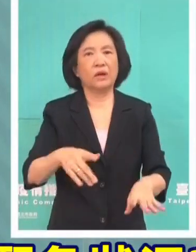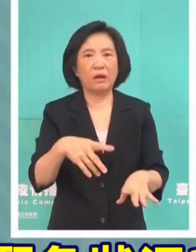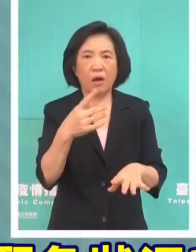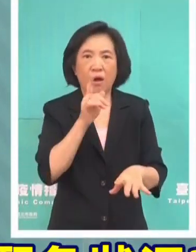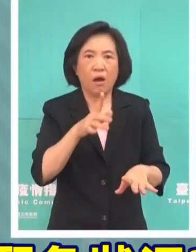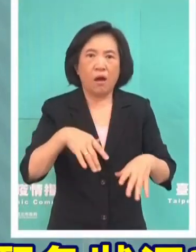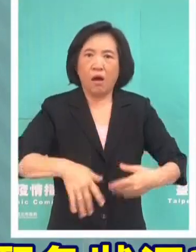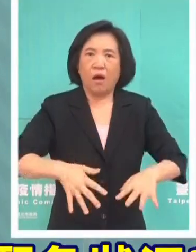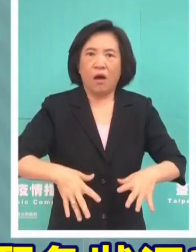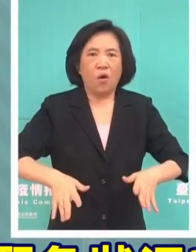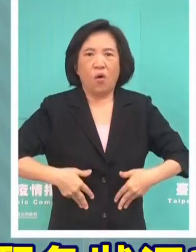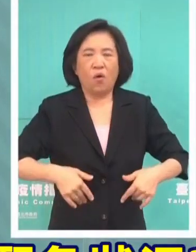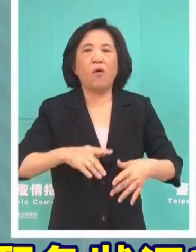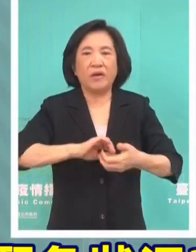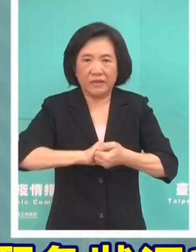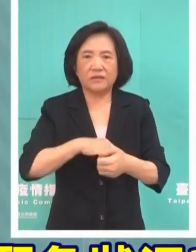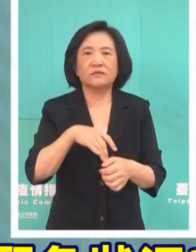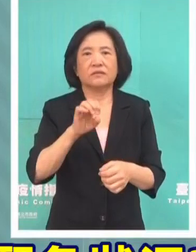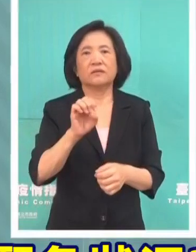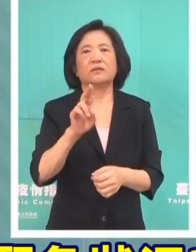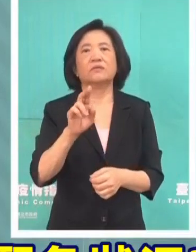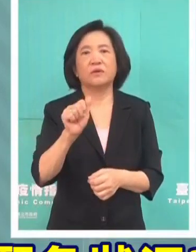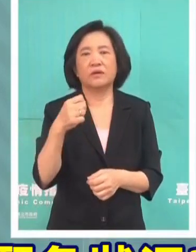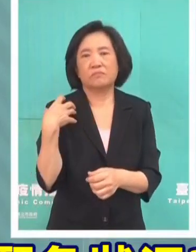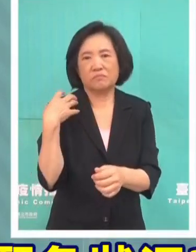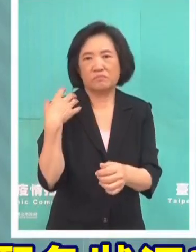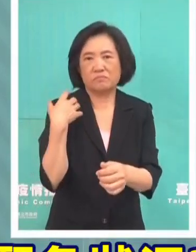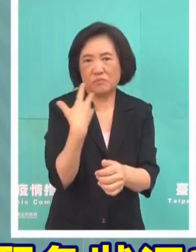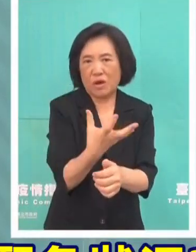下，坦白讲要给他 EUA 是可以的。所